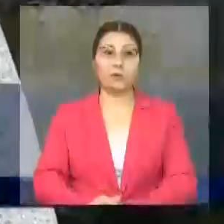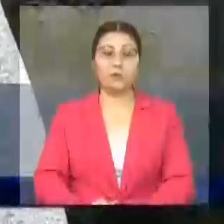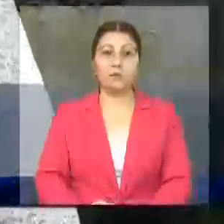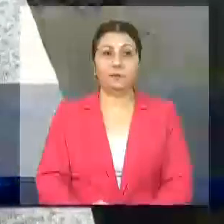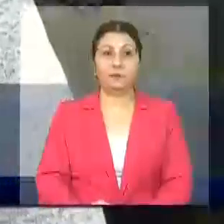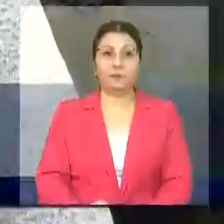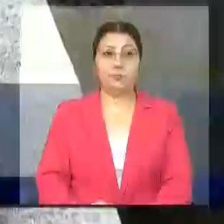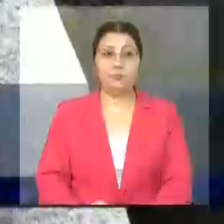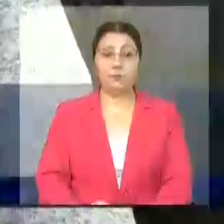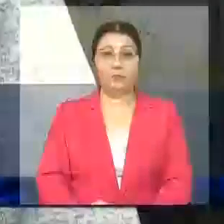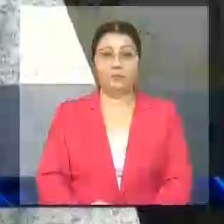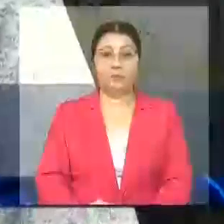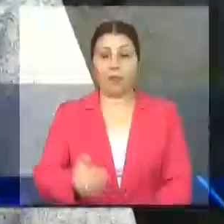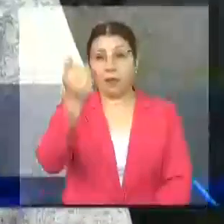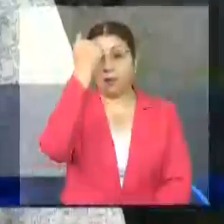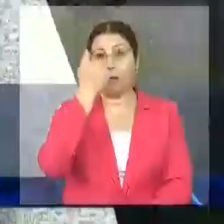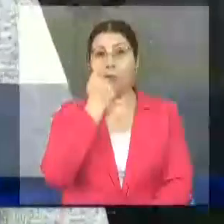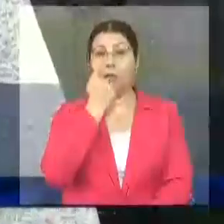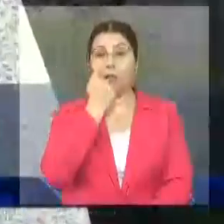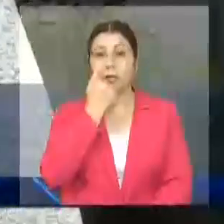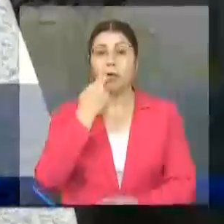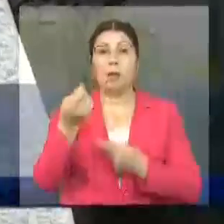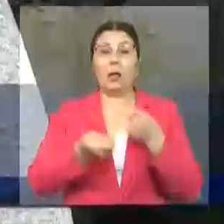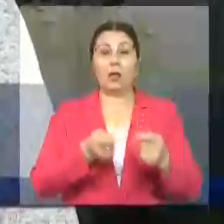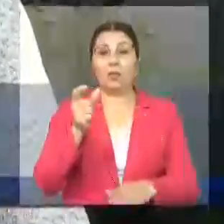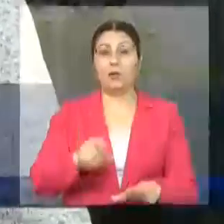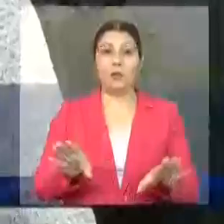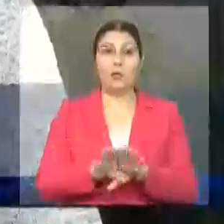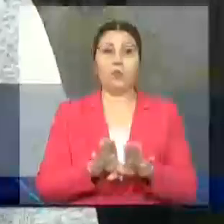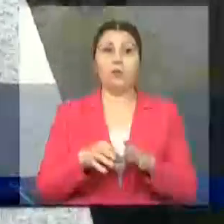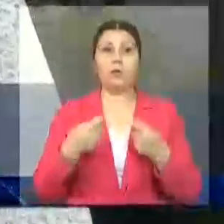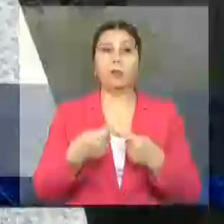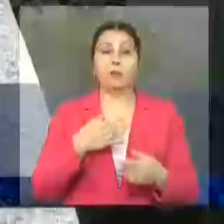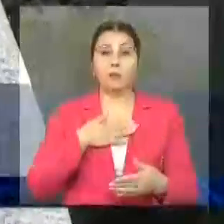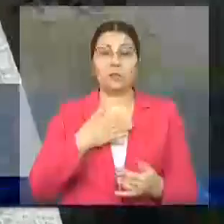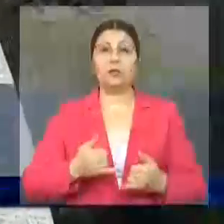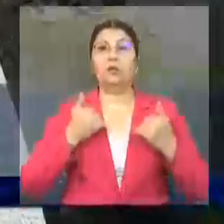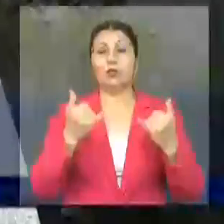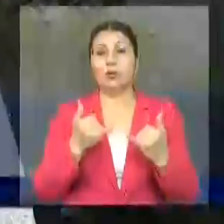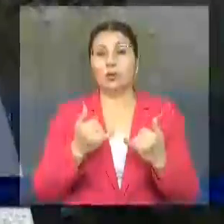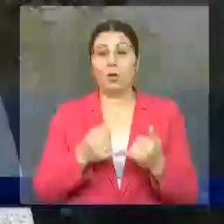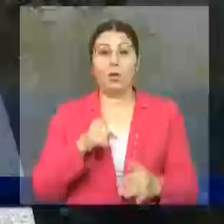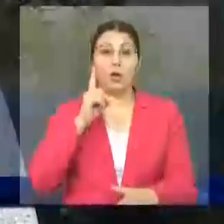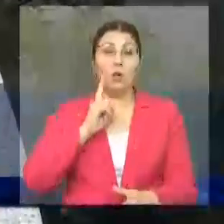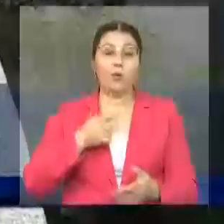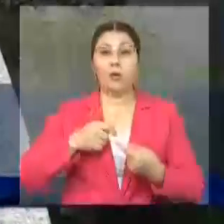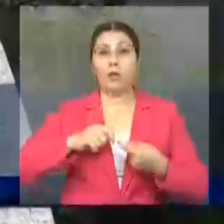Сол енді рахмет осы әкімшілікке осындай біз үшін осындай